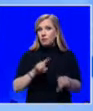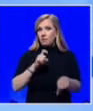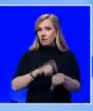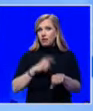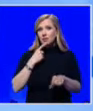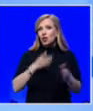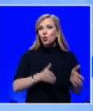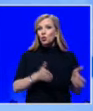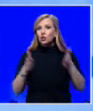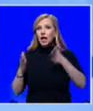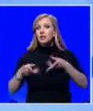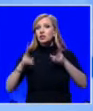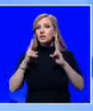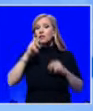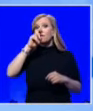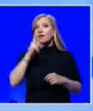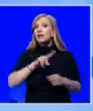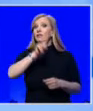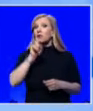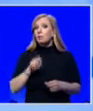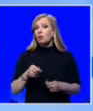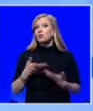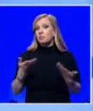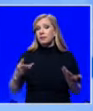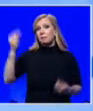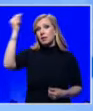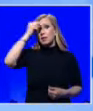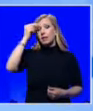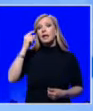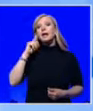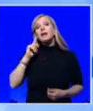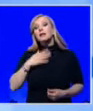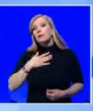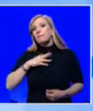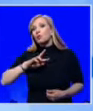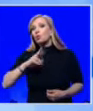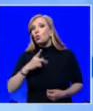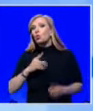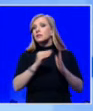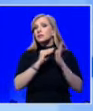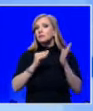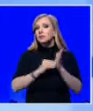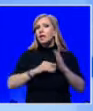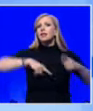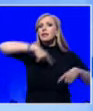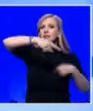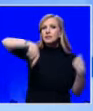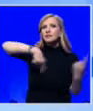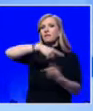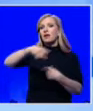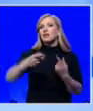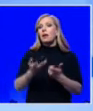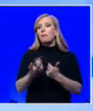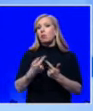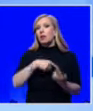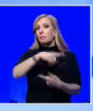отлагат решаването на важните въпроси пред България, или смисълът е друг? Да се извърти за пореден път рулетката с мандатите и ако няма